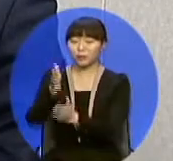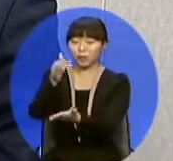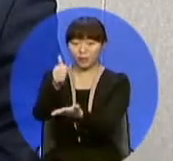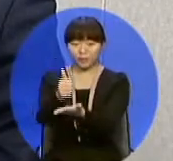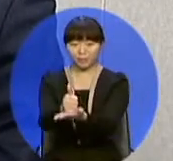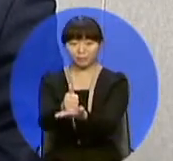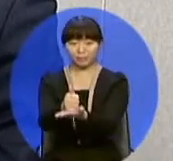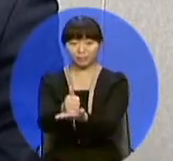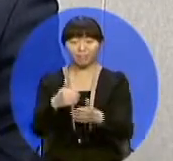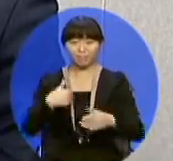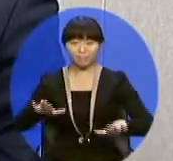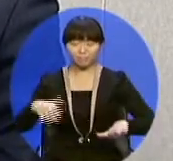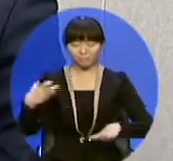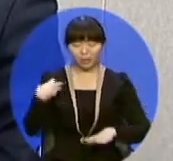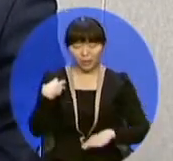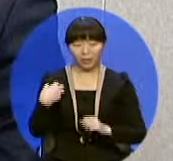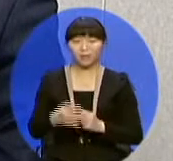시장이란 자리가